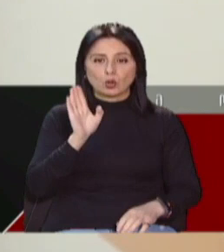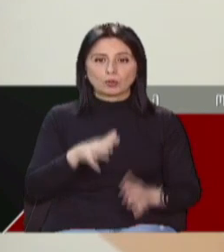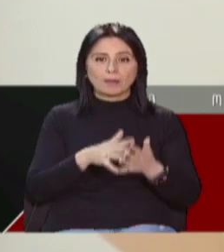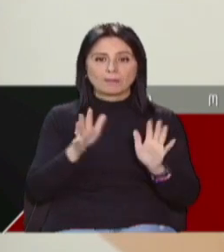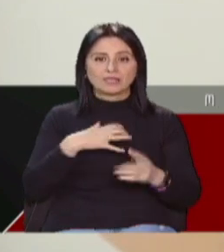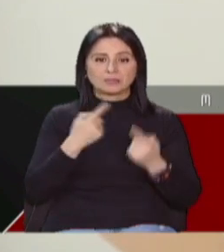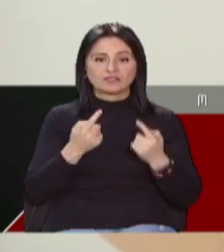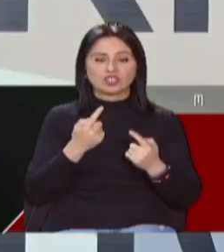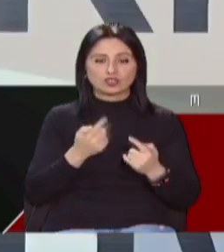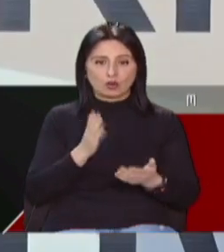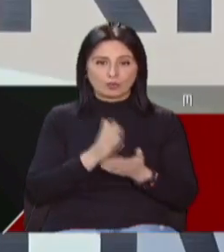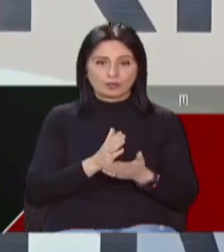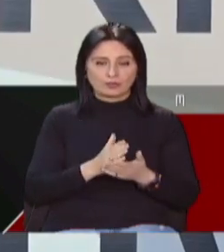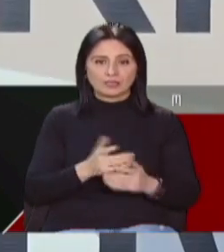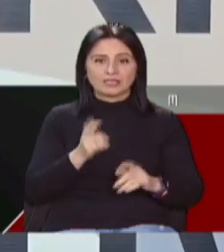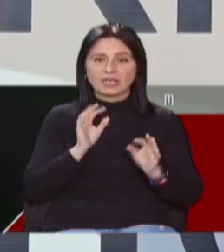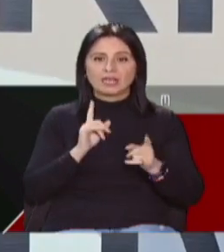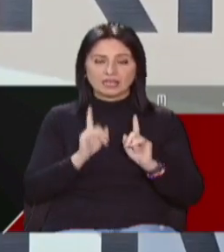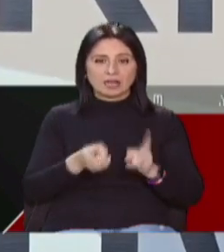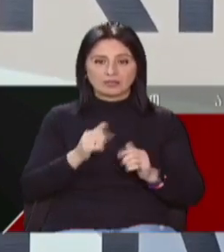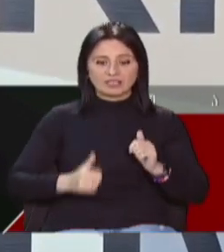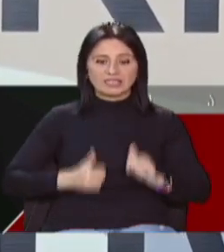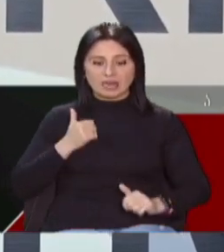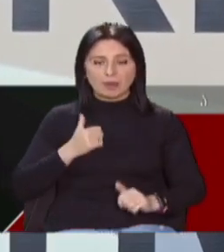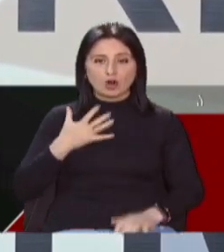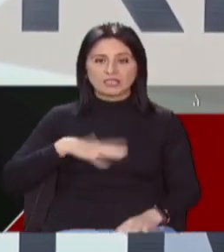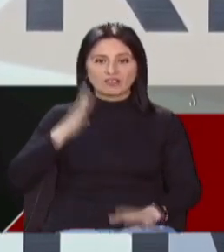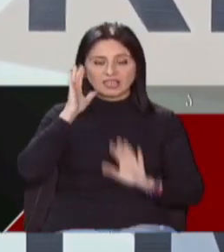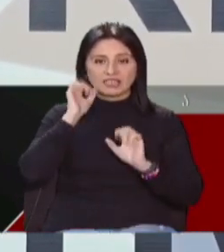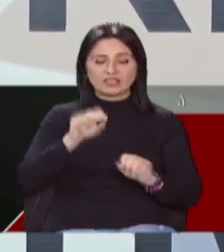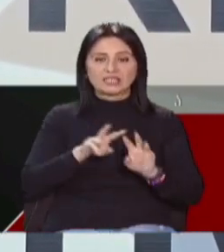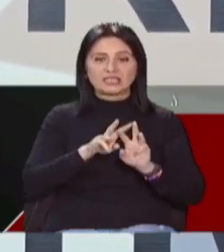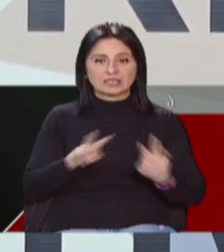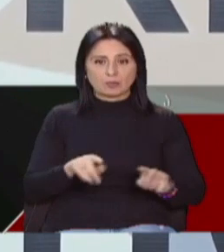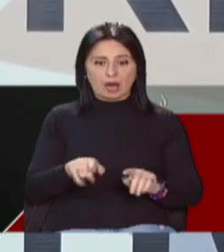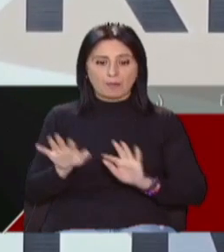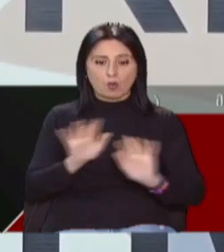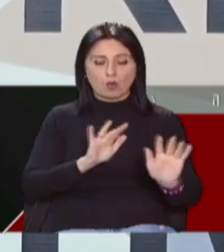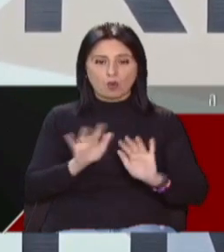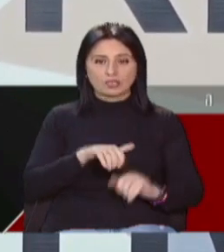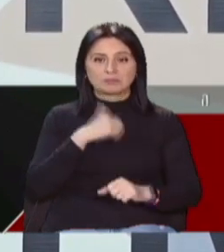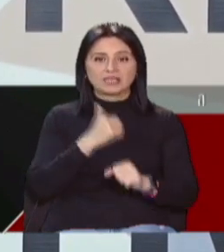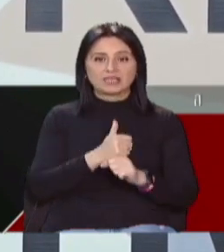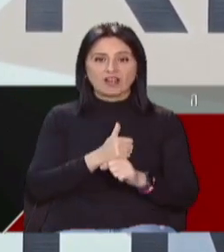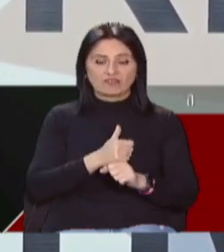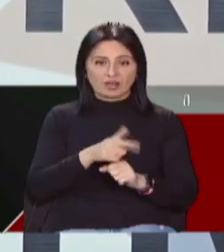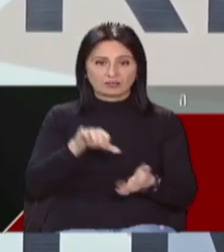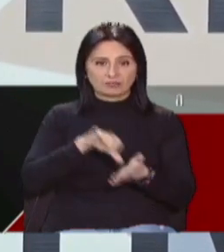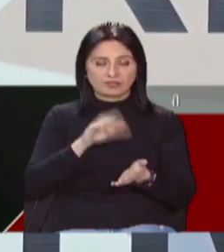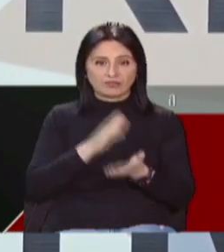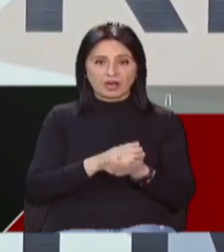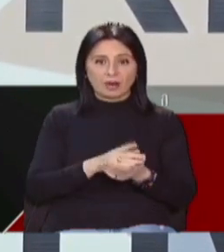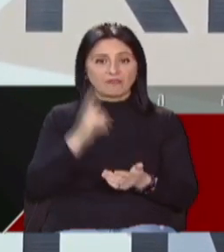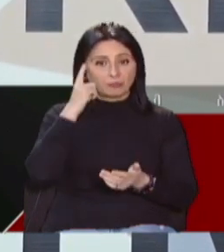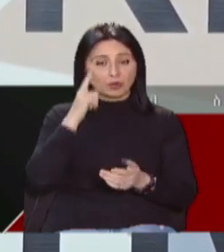მეტ მნიშვნელობას იძენს. ნამდვილად საამაყოა, რომ საქართველოს თავდაცვის სამინისტრო ამ ღონისძიების მთავარ აქტორს წარმოადგენს,